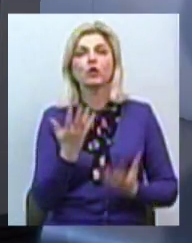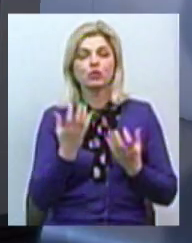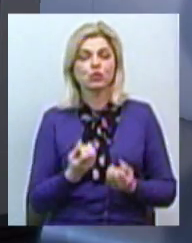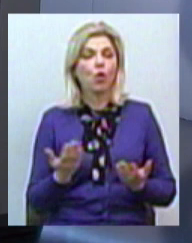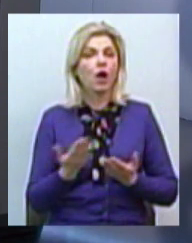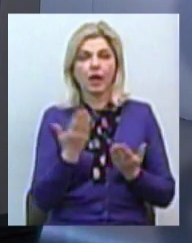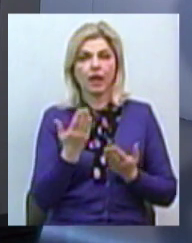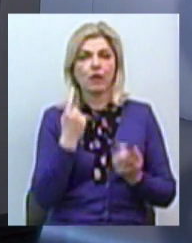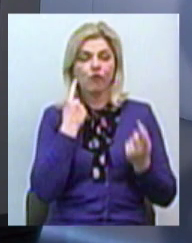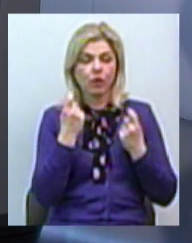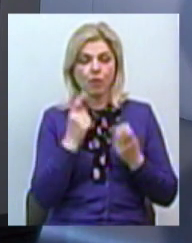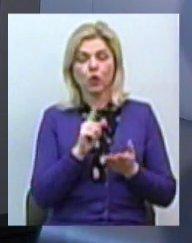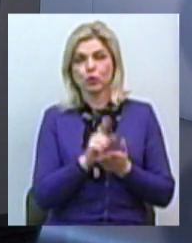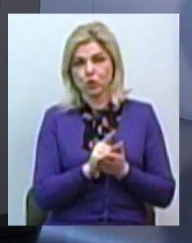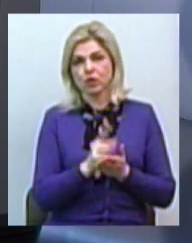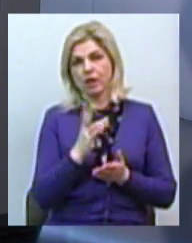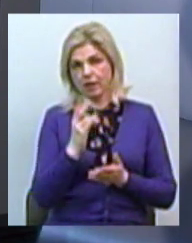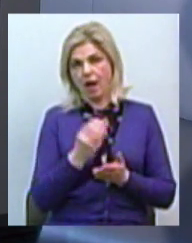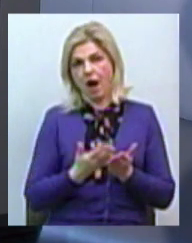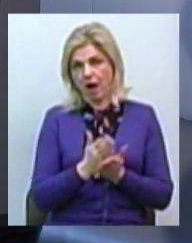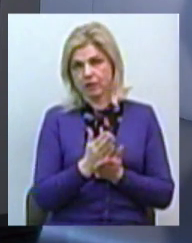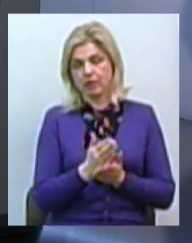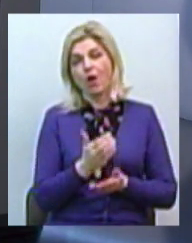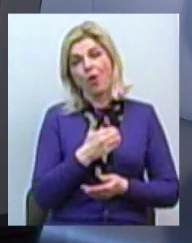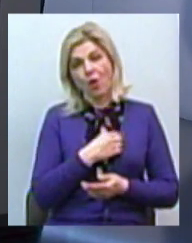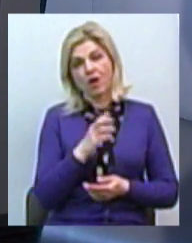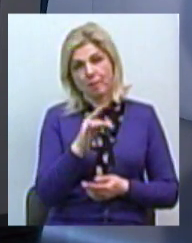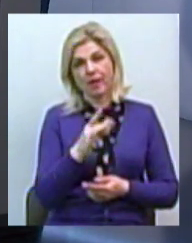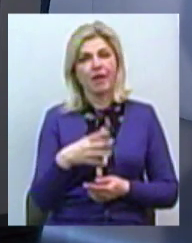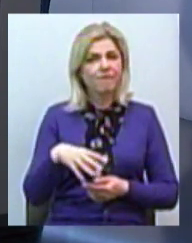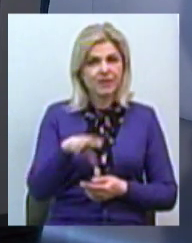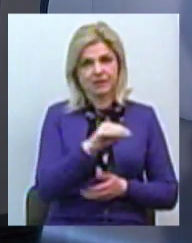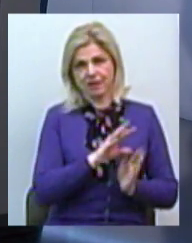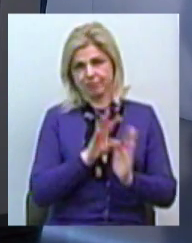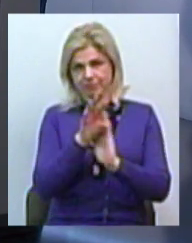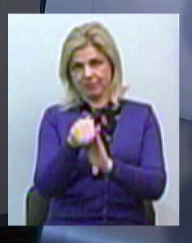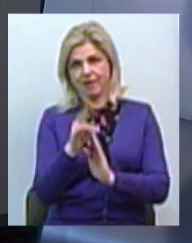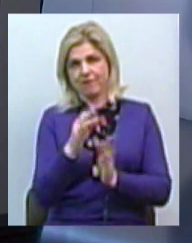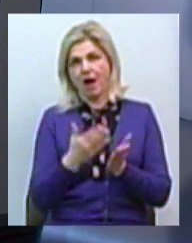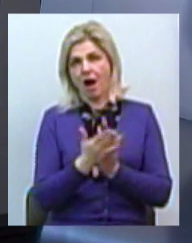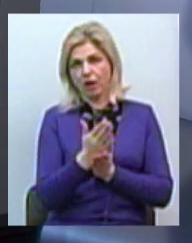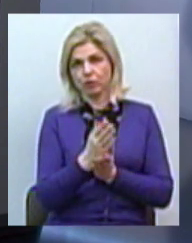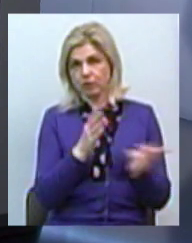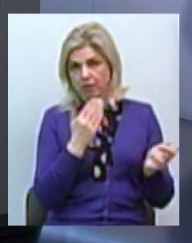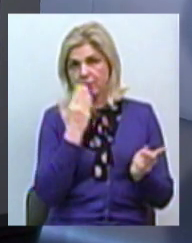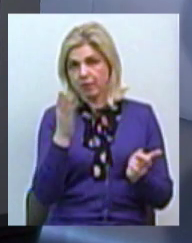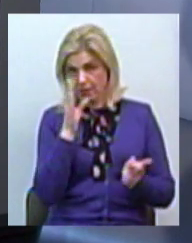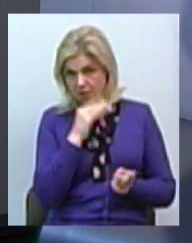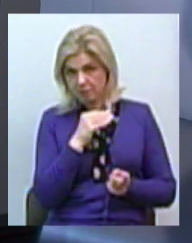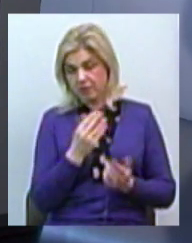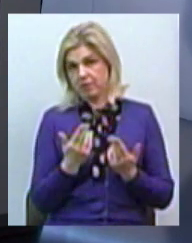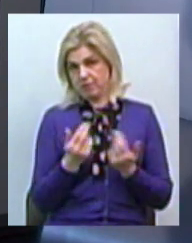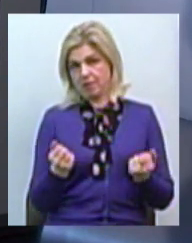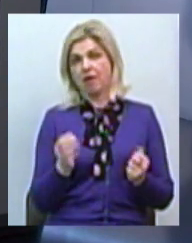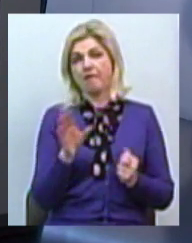на цій мапі? Ну, хотілося б взагалі всі комунікації перенести. Але це можливо? Ну, звісно ж, нічого